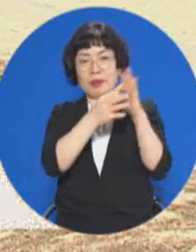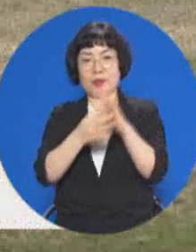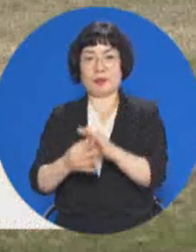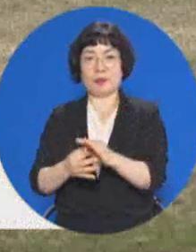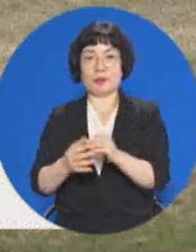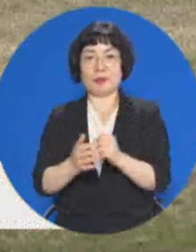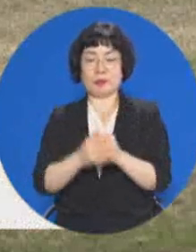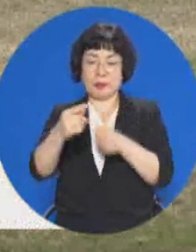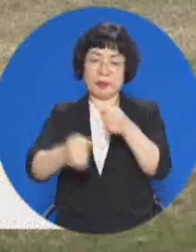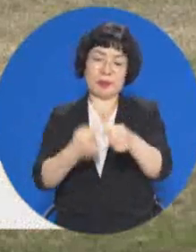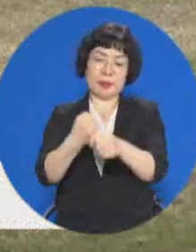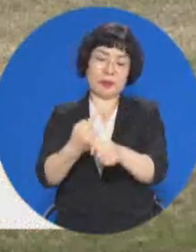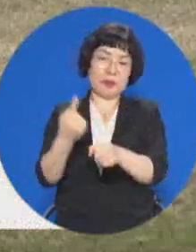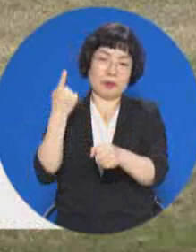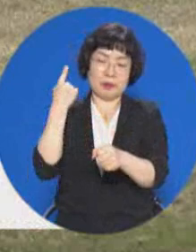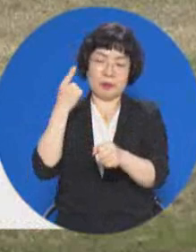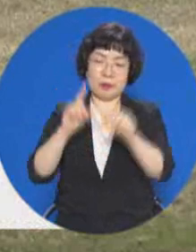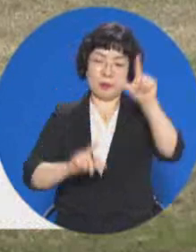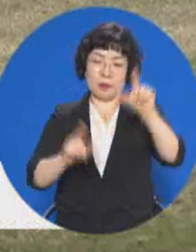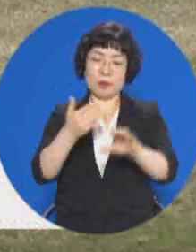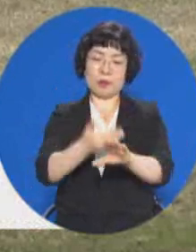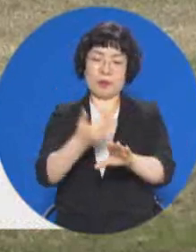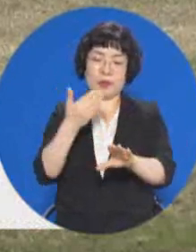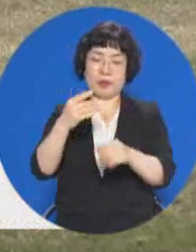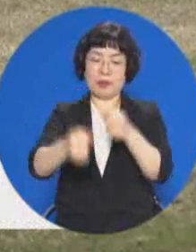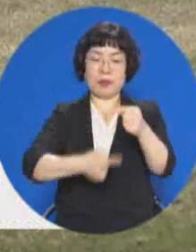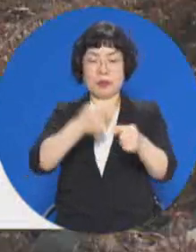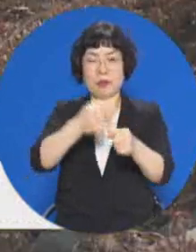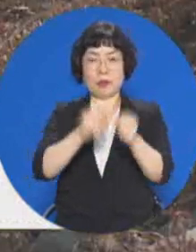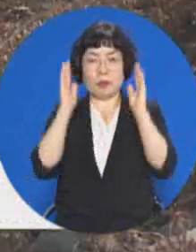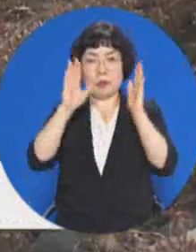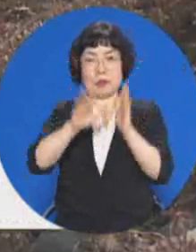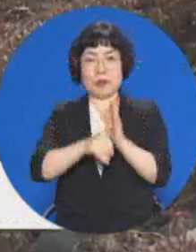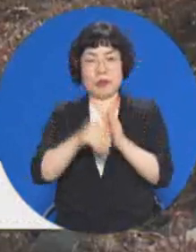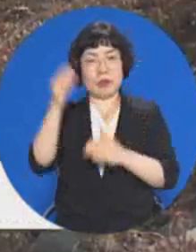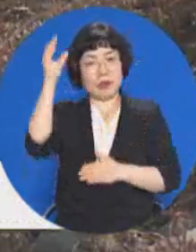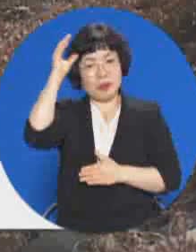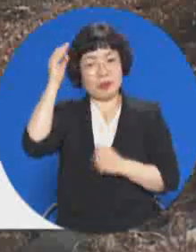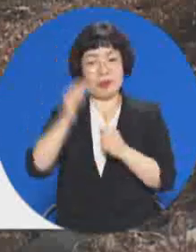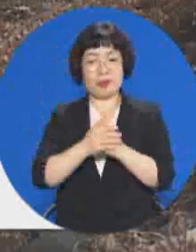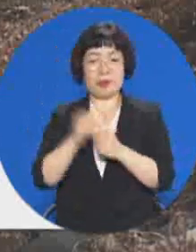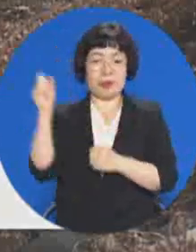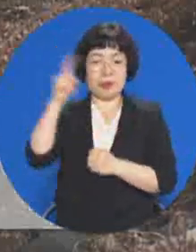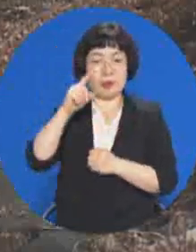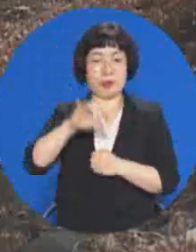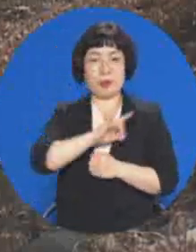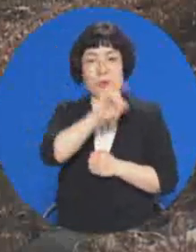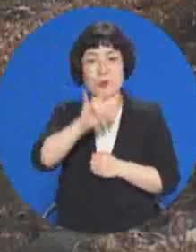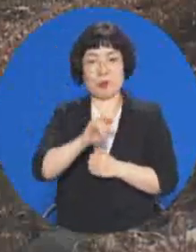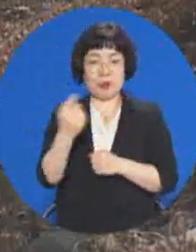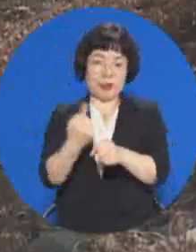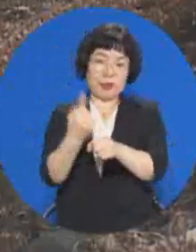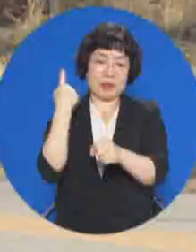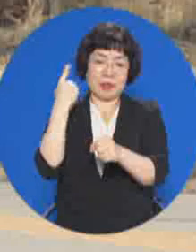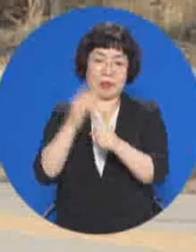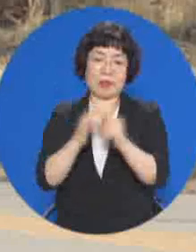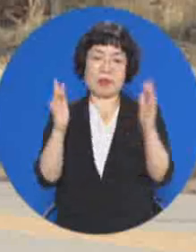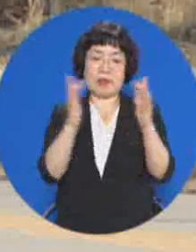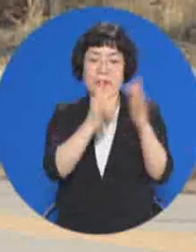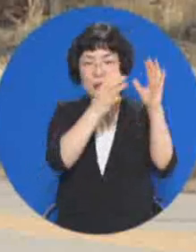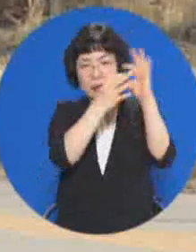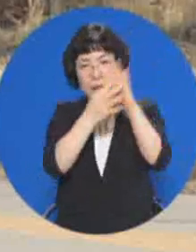학생들은 1년 전과는 다른 1학기를 기대하고 있습니다. 갑작스런 코로나19가 닥친 지난해 1학기는 온라인